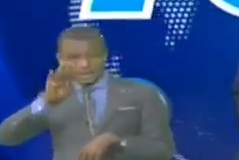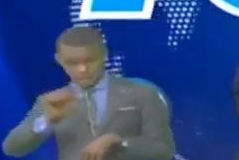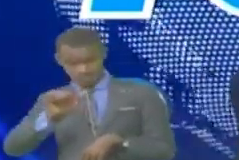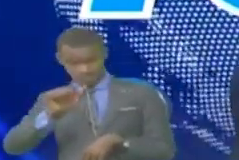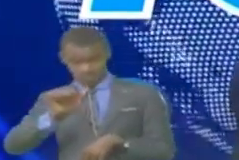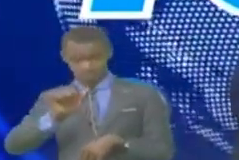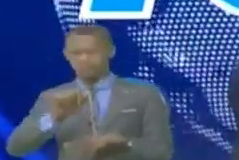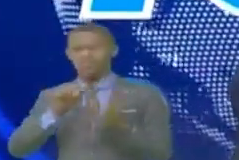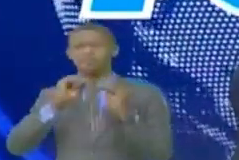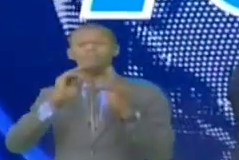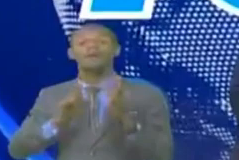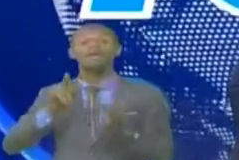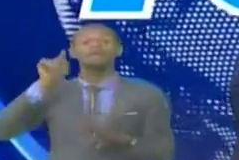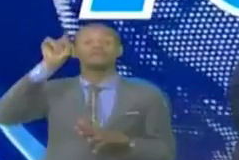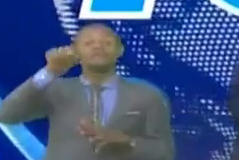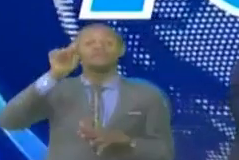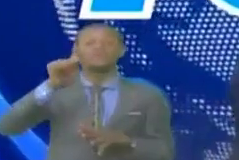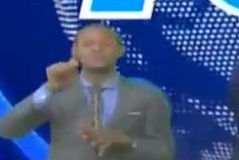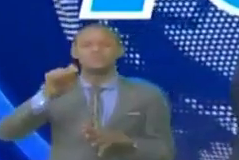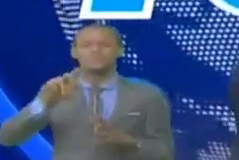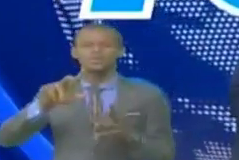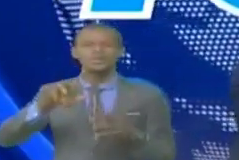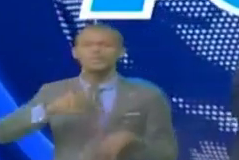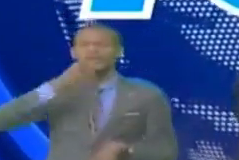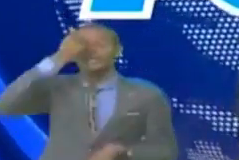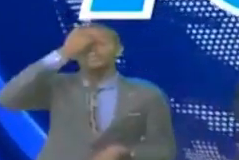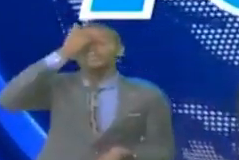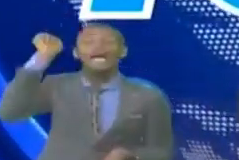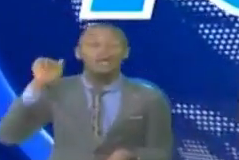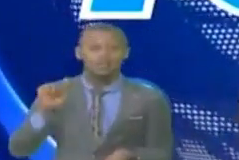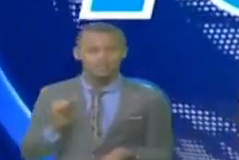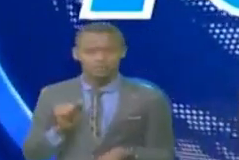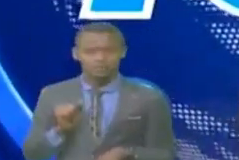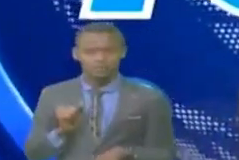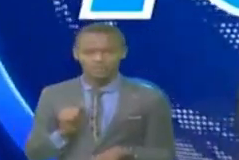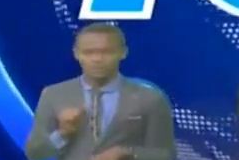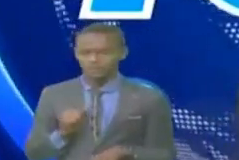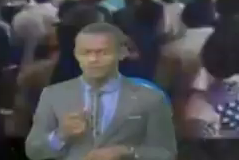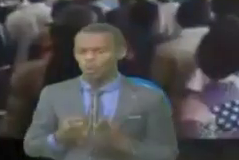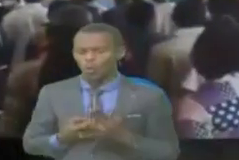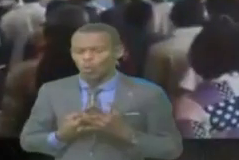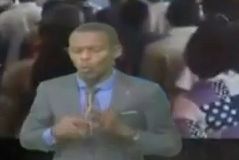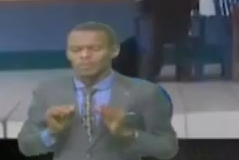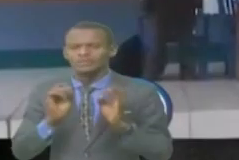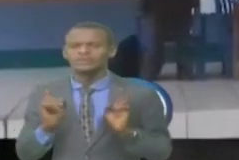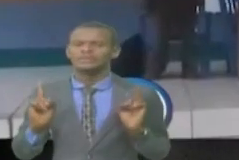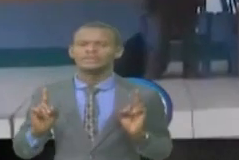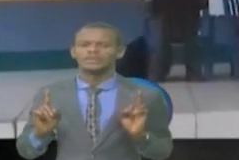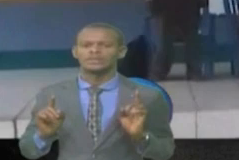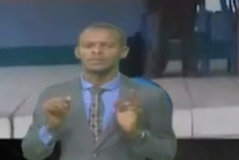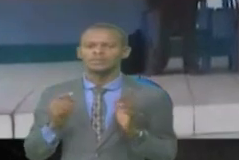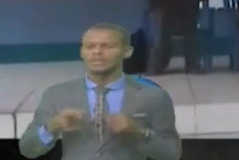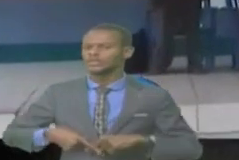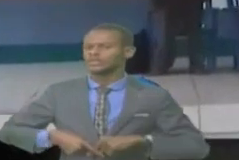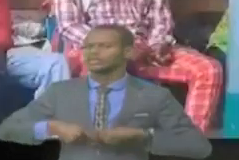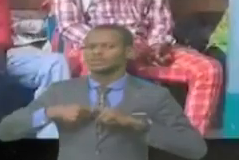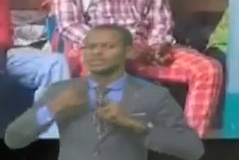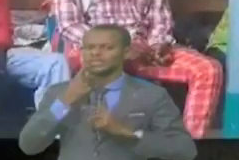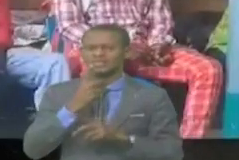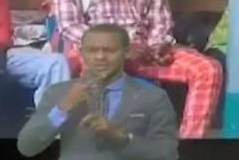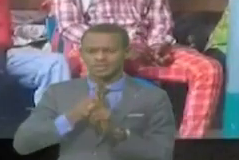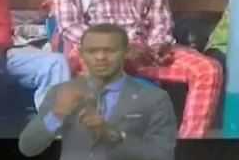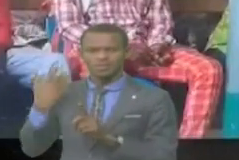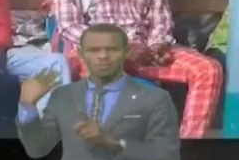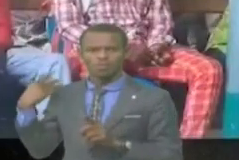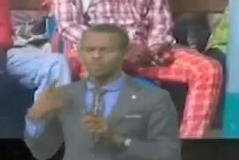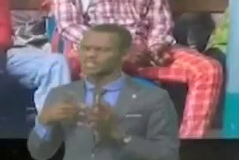Ils réclament leurs arriérés de 2 mois de salaire. Lucie Lavitisenda pour le reportage. École sans enseignants à partir